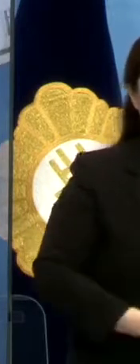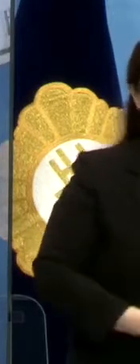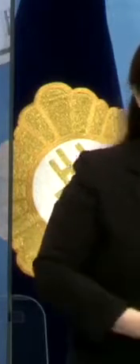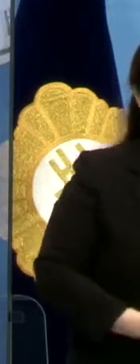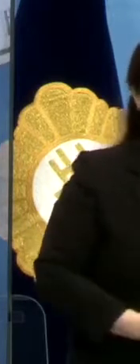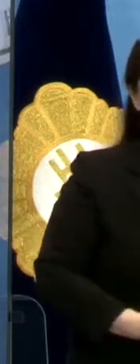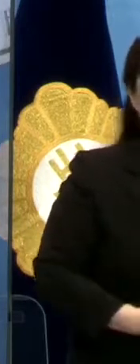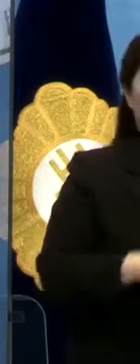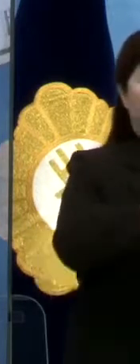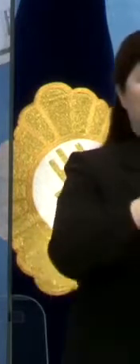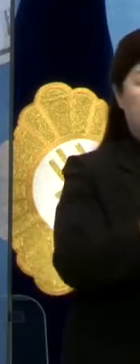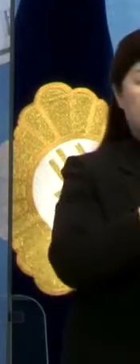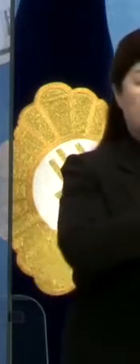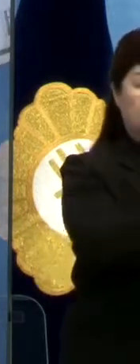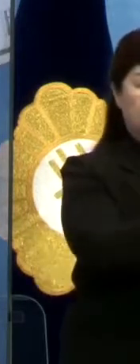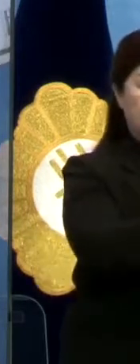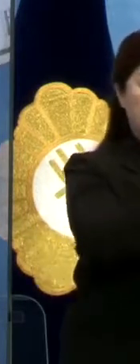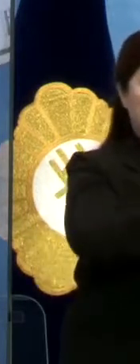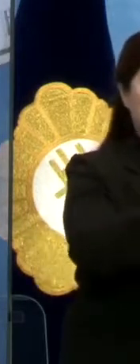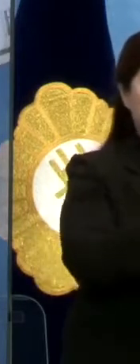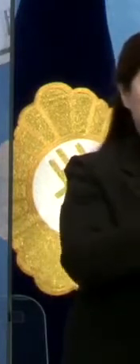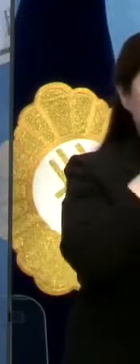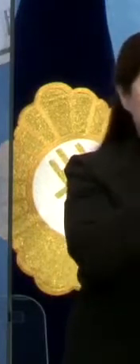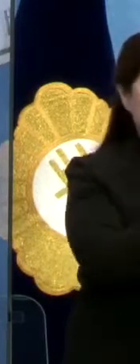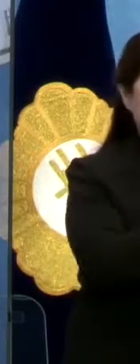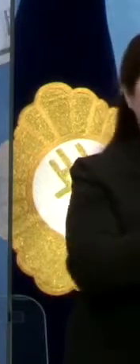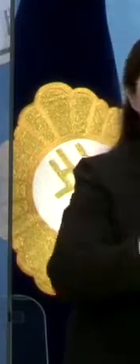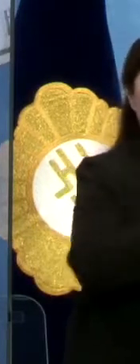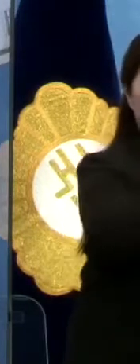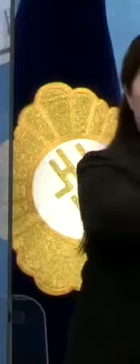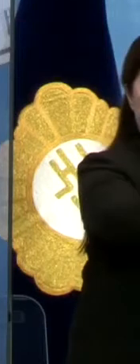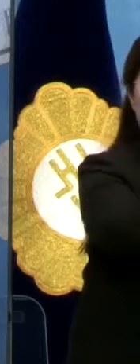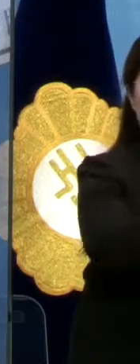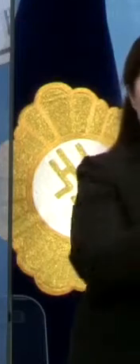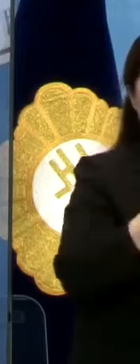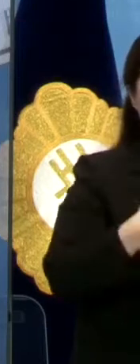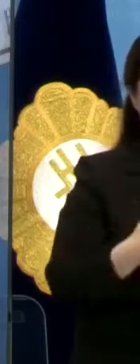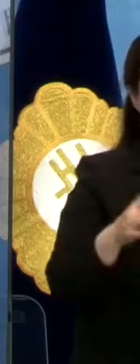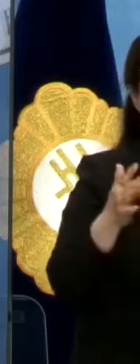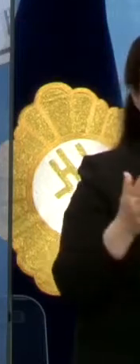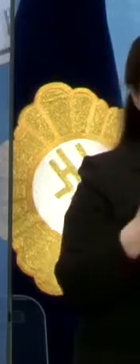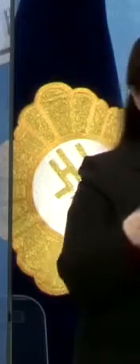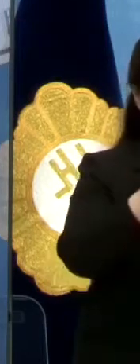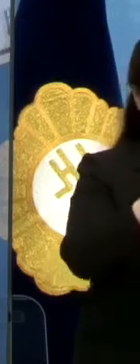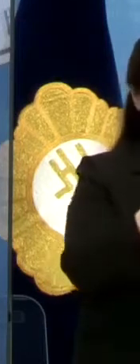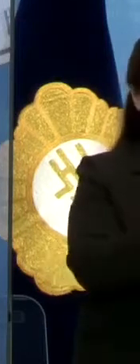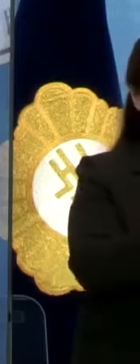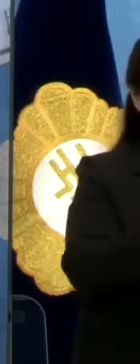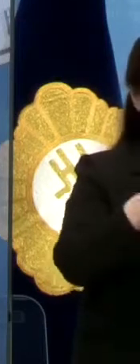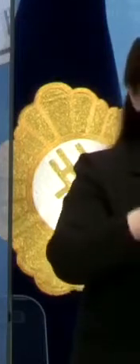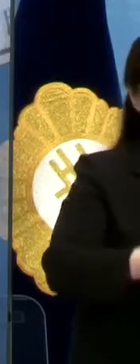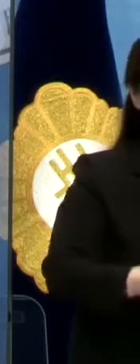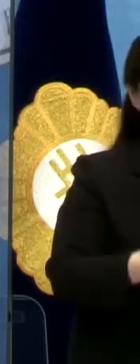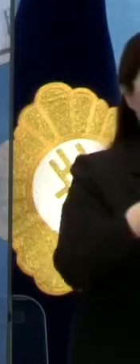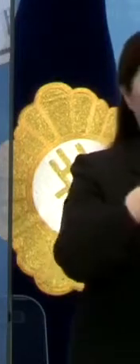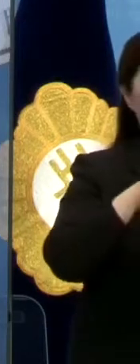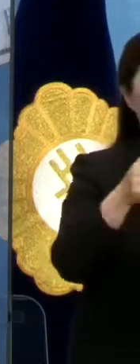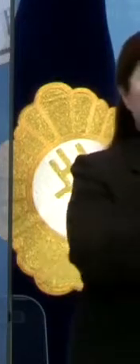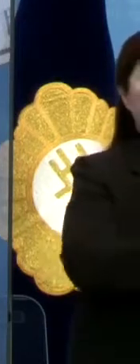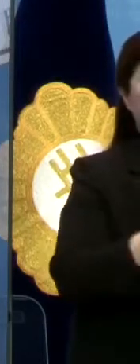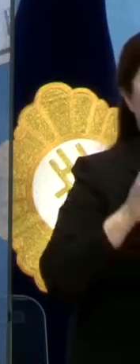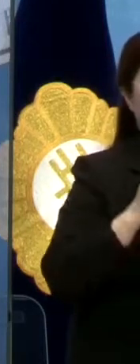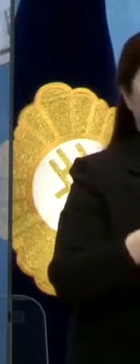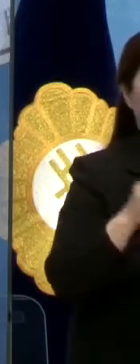이 연내 접수를 위해서 실무적인 과정을 위해서 제가 접수했지만 21대 국회 내내